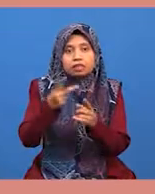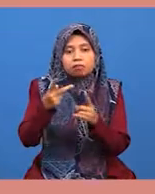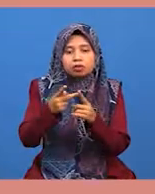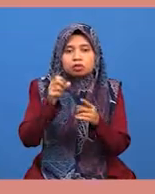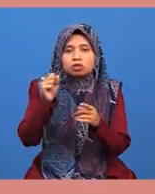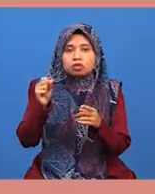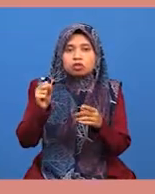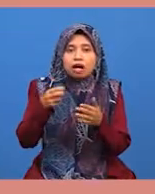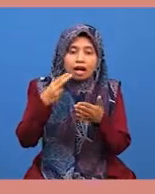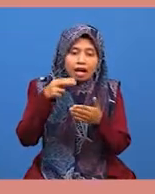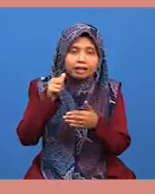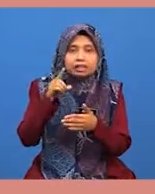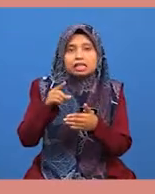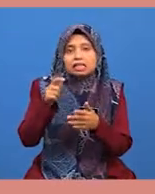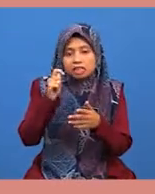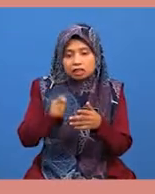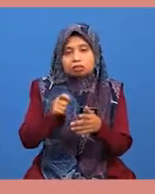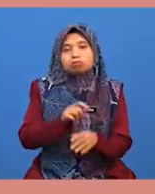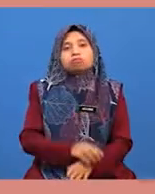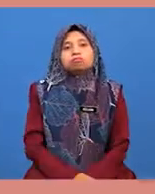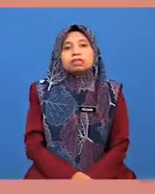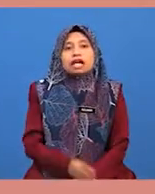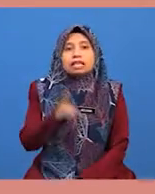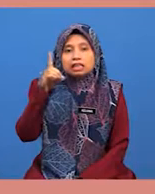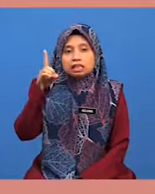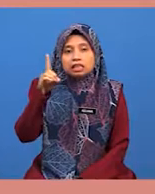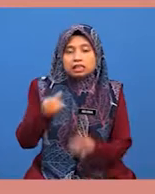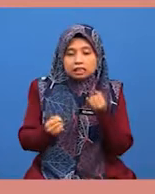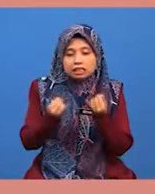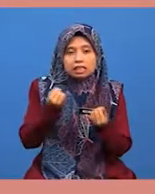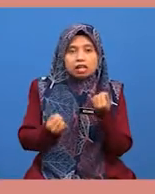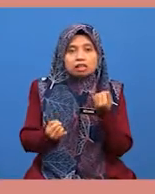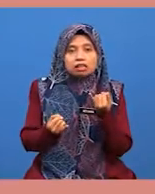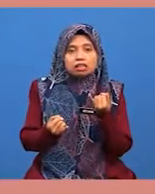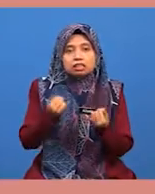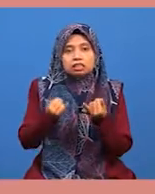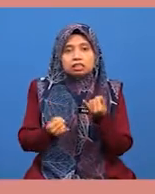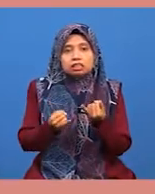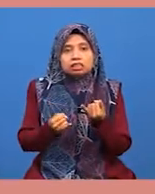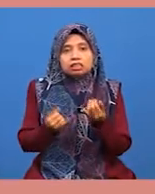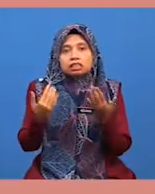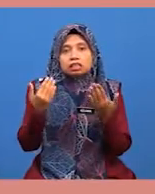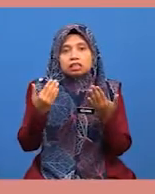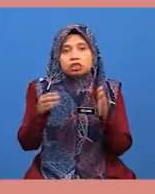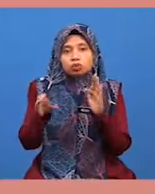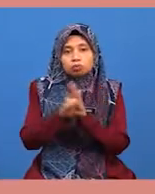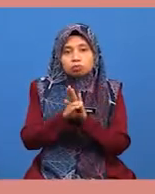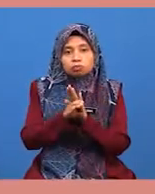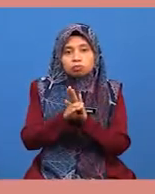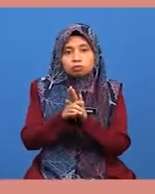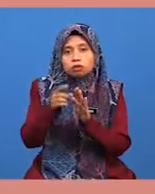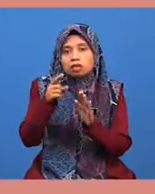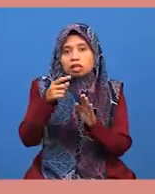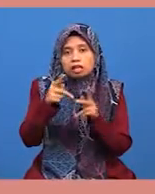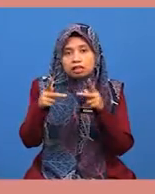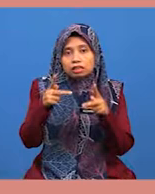sesuatu had tertentu. D. Jika. Jika merupakan contoh bagi